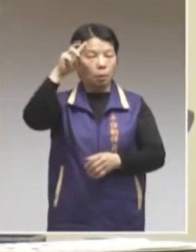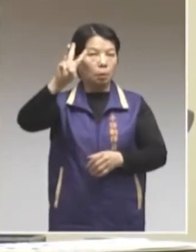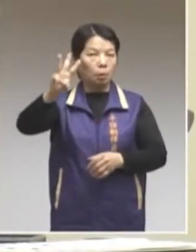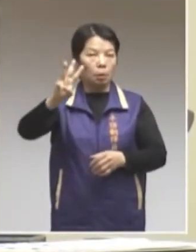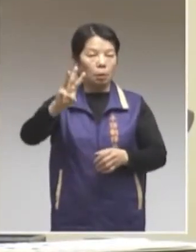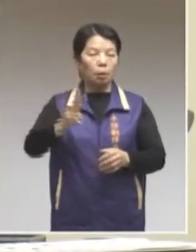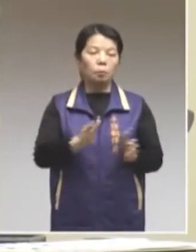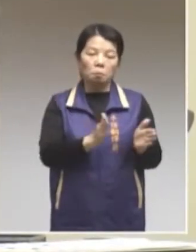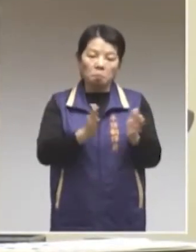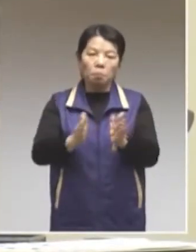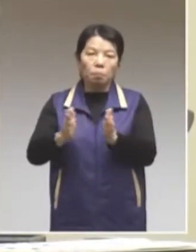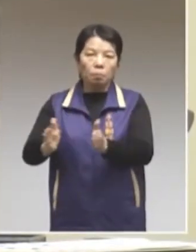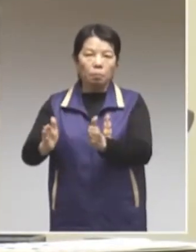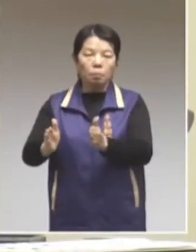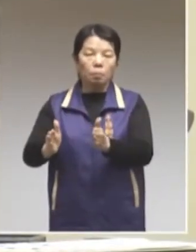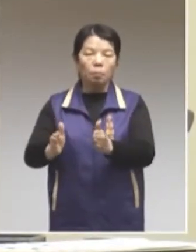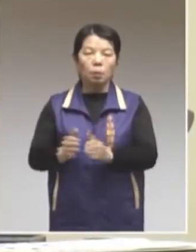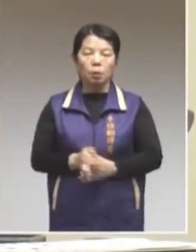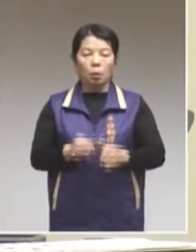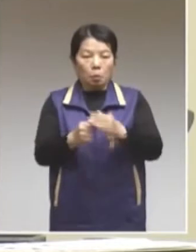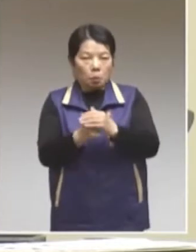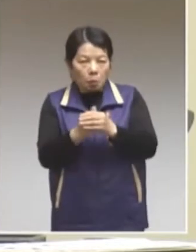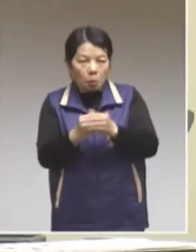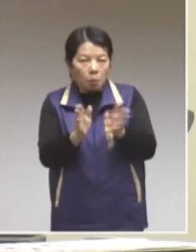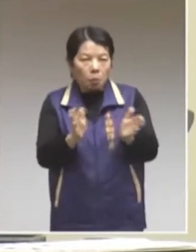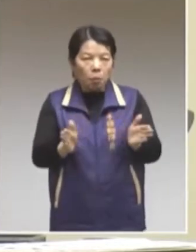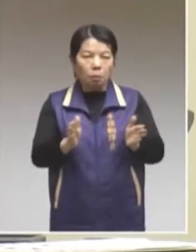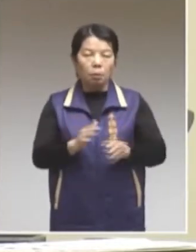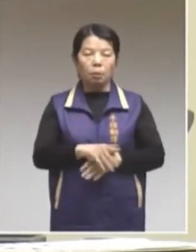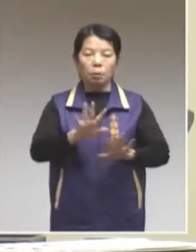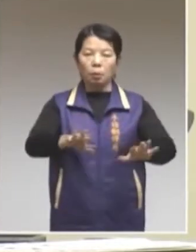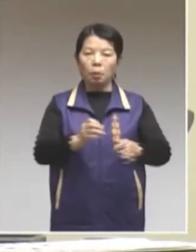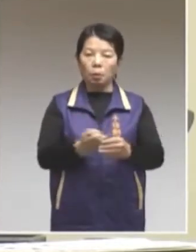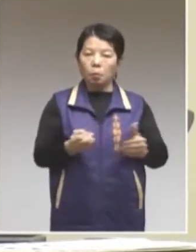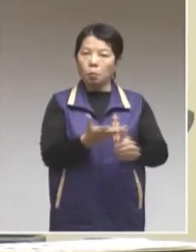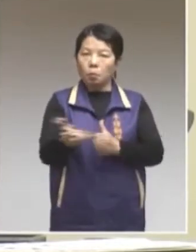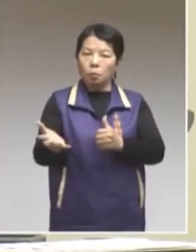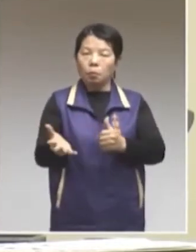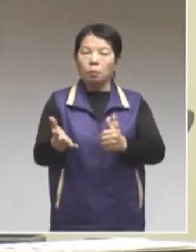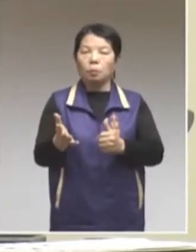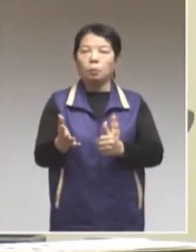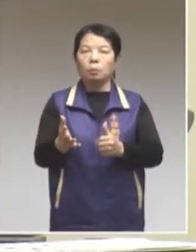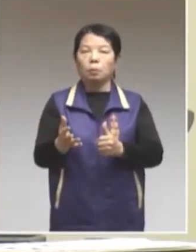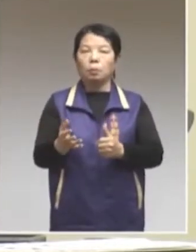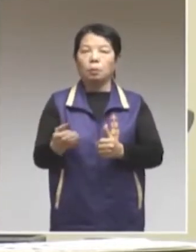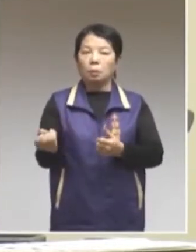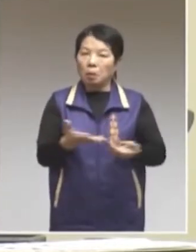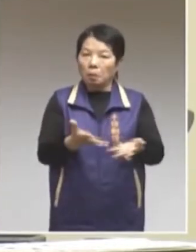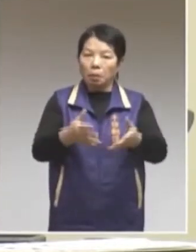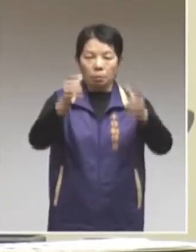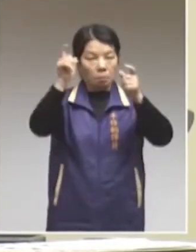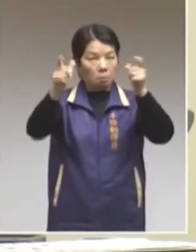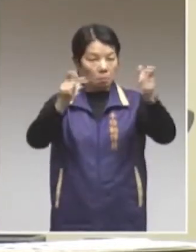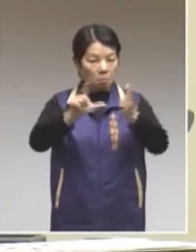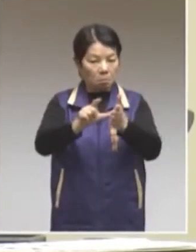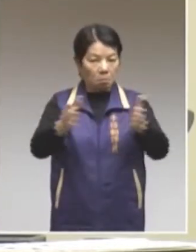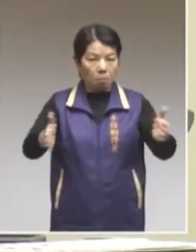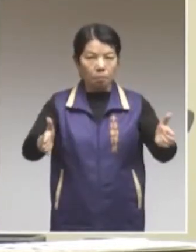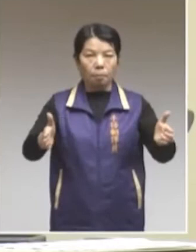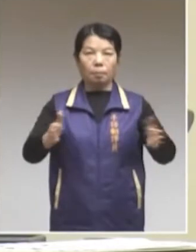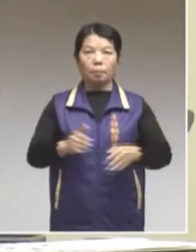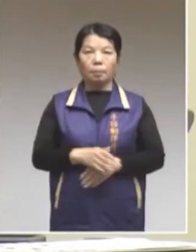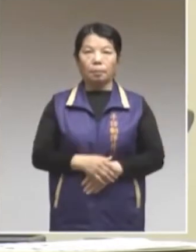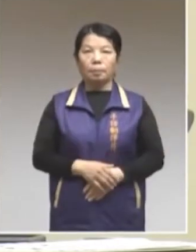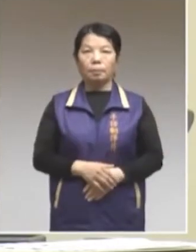期，一个潜伏体期哈。那以这一次的群聚感染，大概从春节，因为过年啊，大家拢这